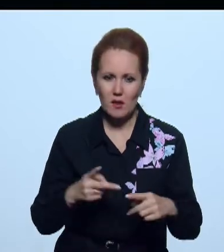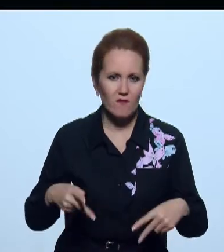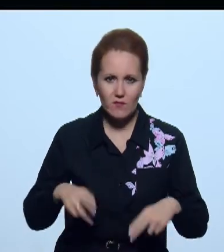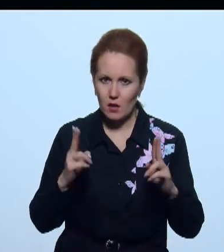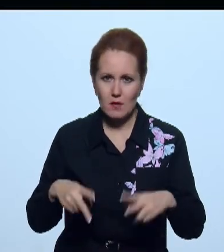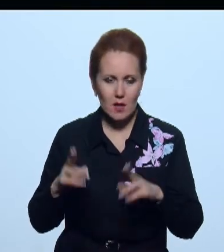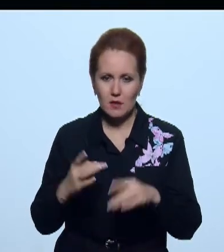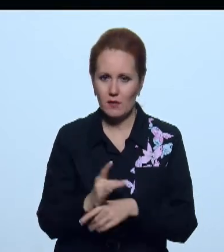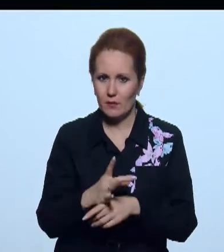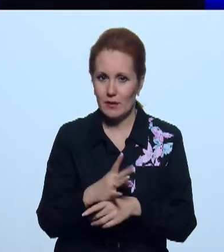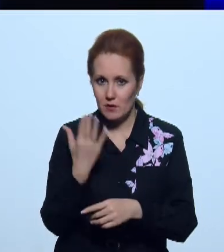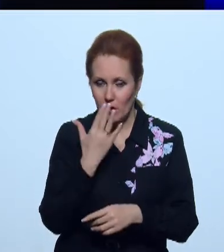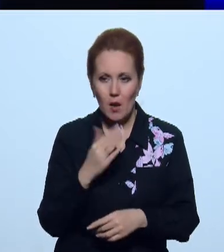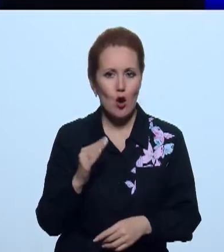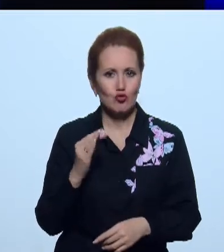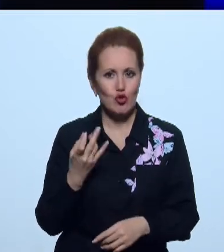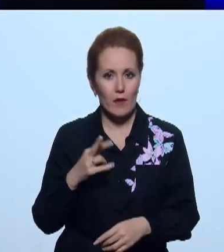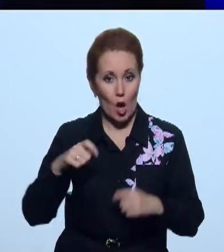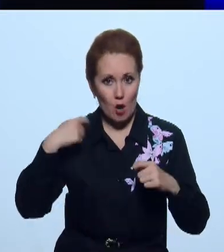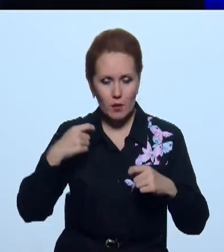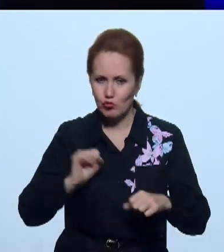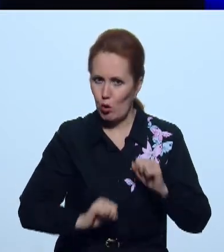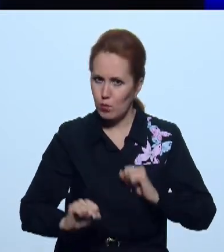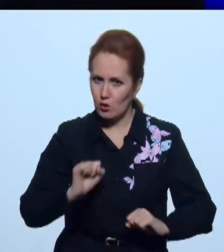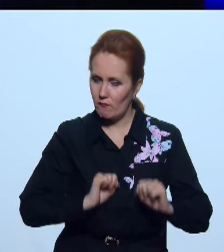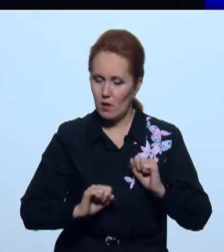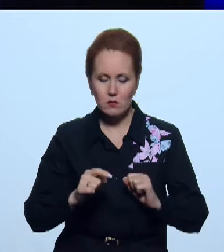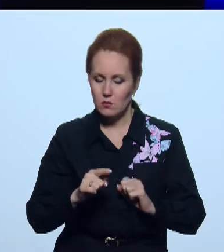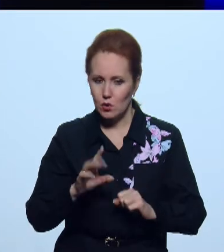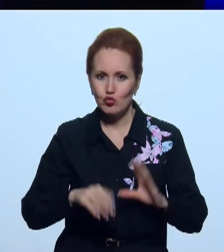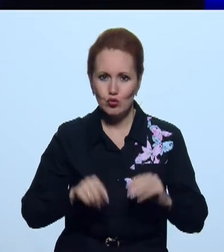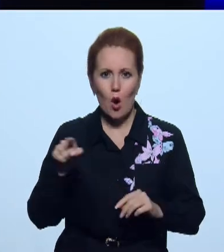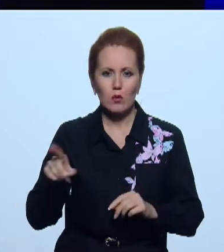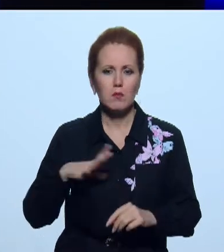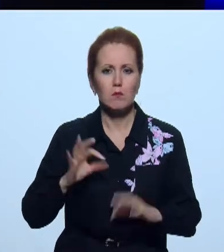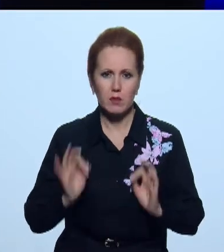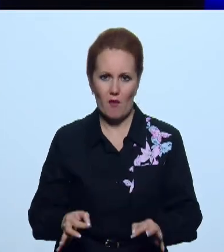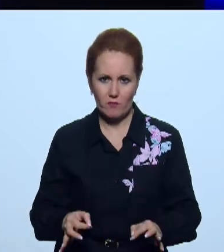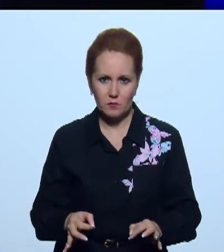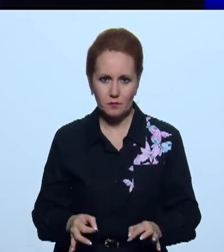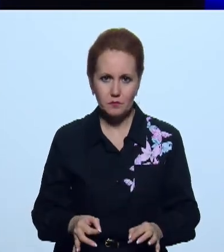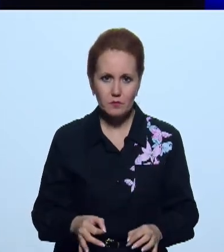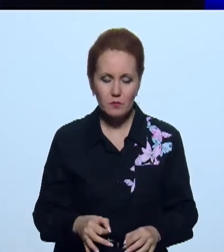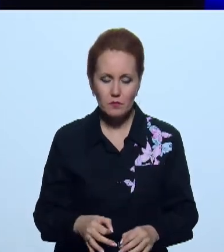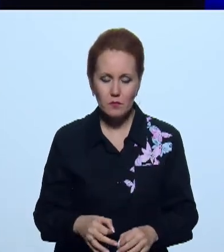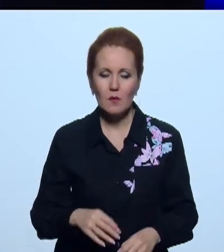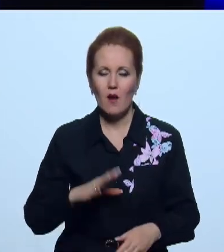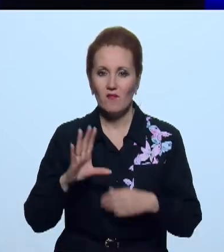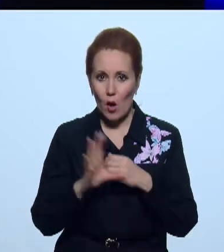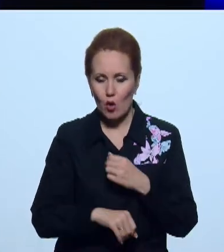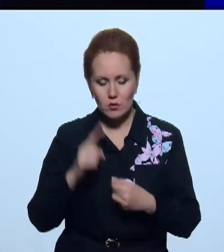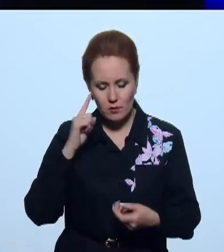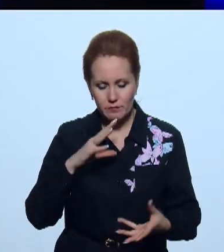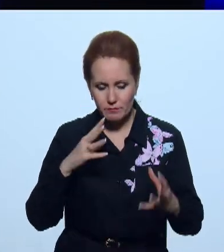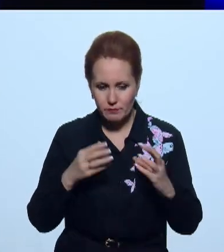фильма. Женя сопротивлялся, и, в общем-то, я считаю, что он был прав. То есть вы к этому, в конце концов, пришли? Ну, это,